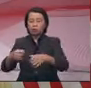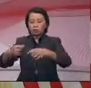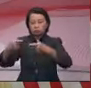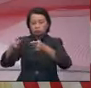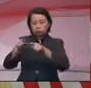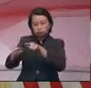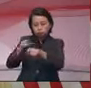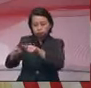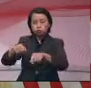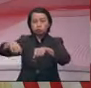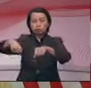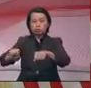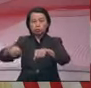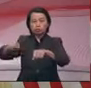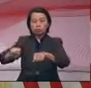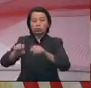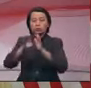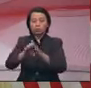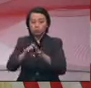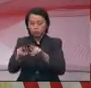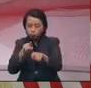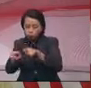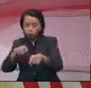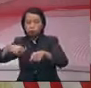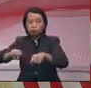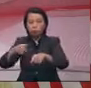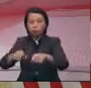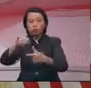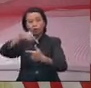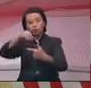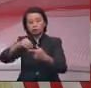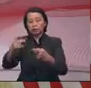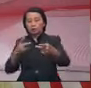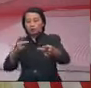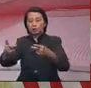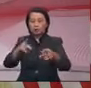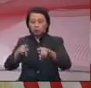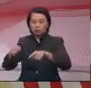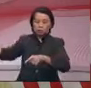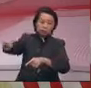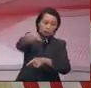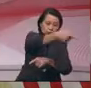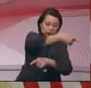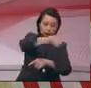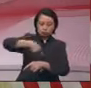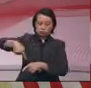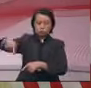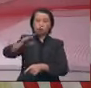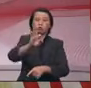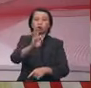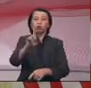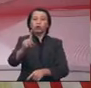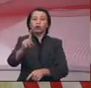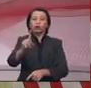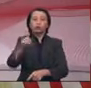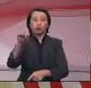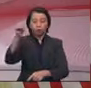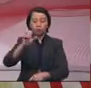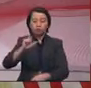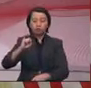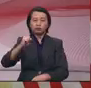perlumbaan permotoran seperti lumba motosikal dan kereta di litar antarabangsa